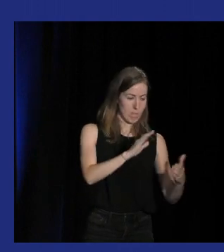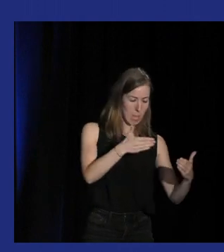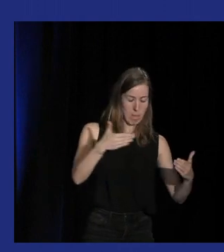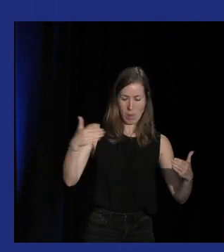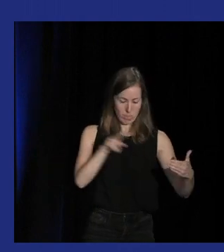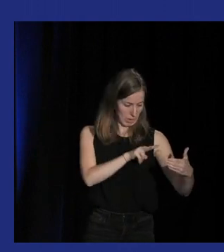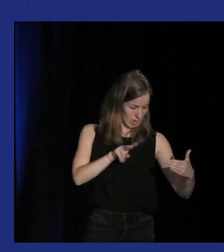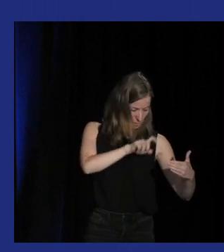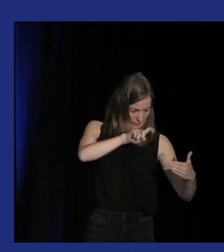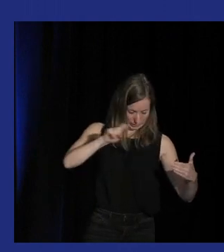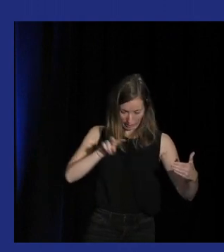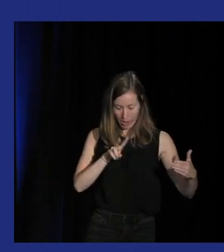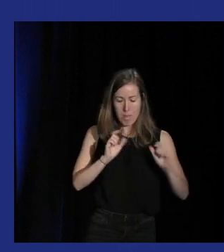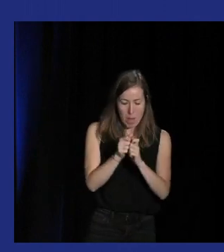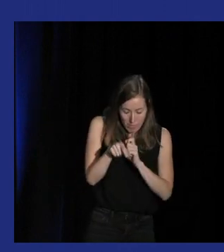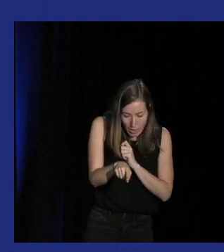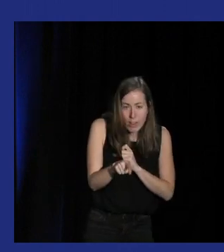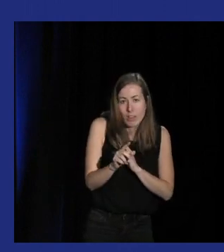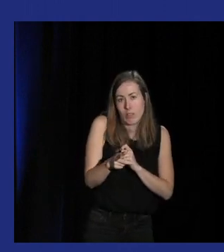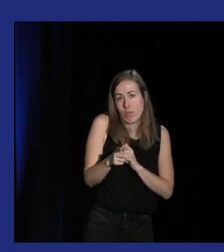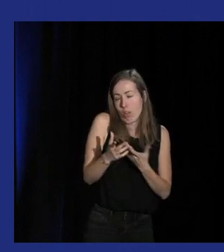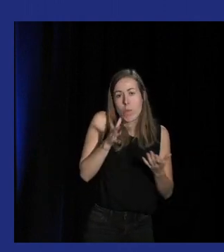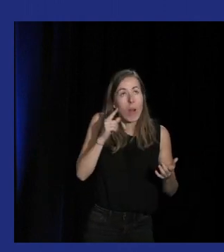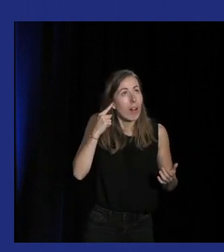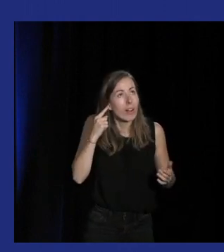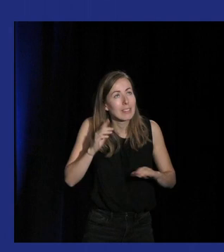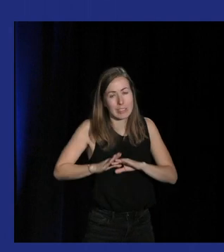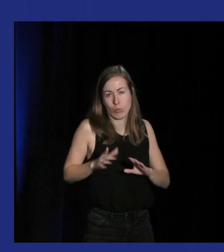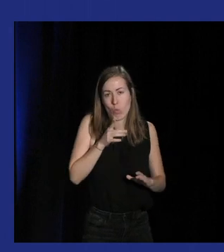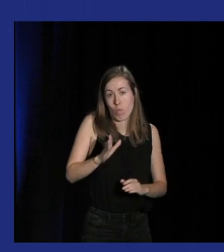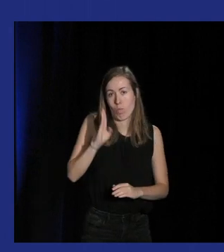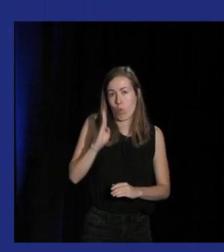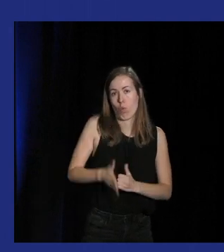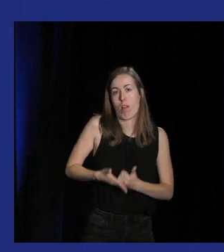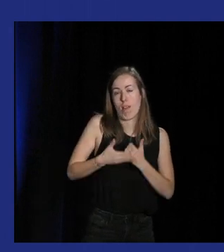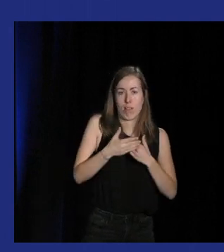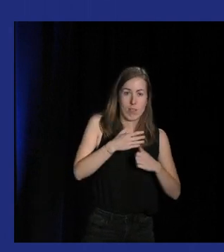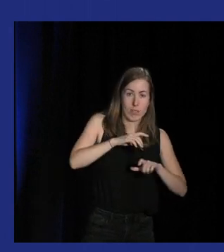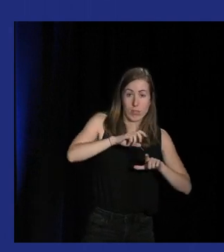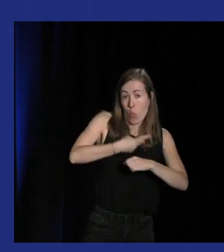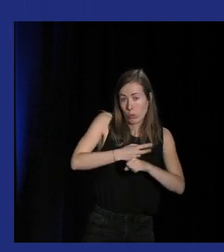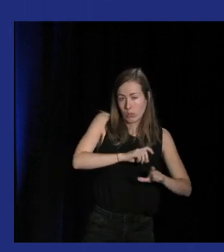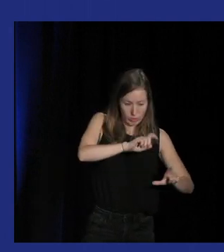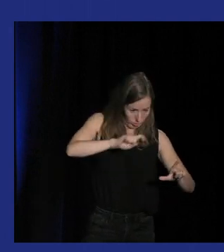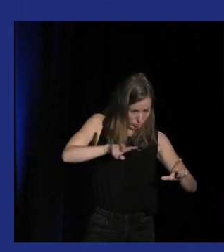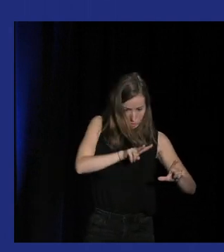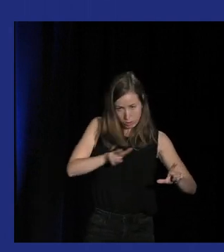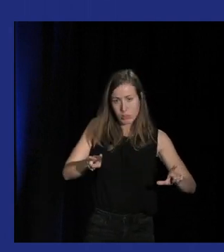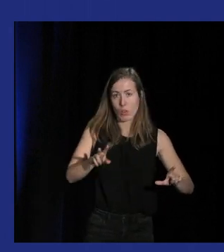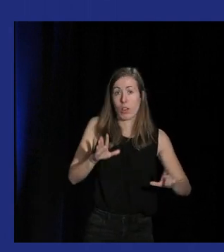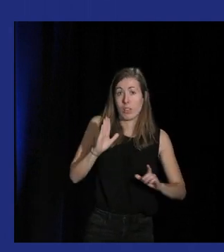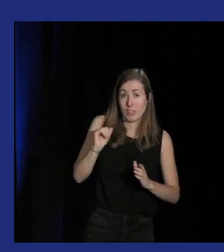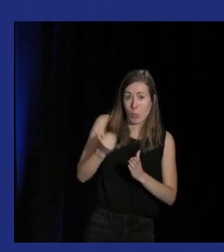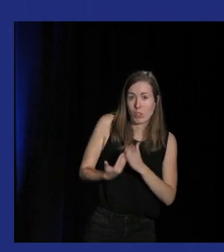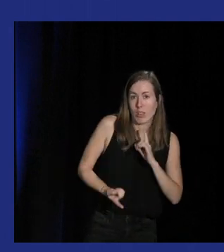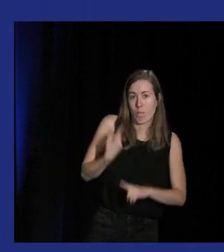de la chaîne ça ça va pas et je pense c'est des trucs qui c'est je trouve c'est assez important qui est de la communication entre